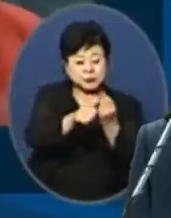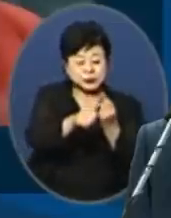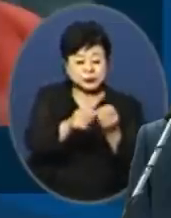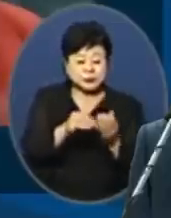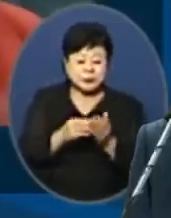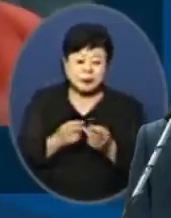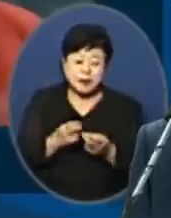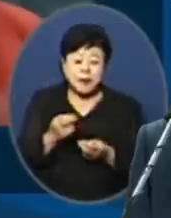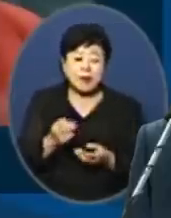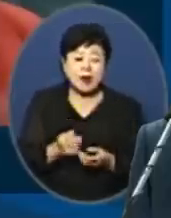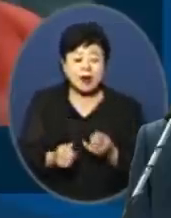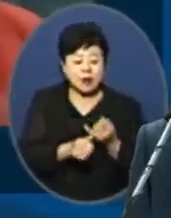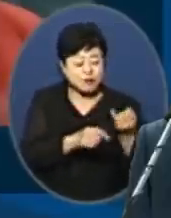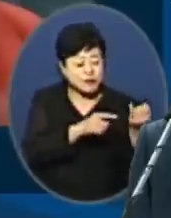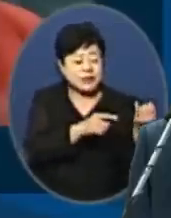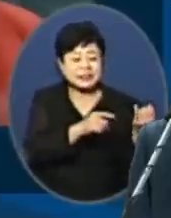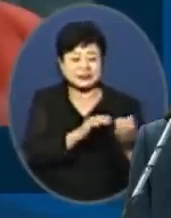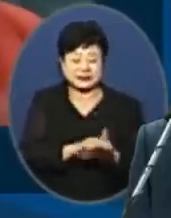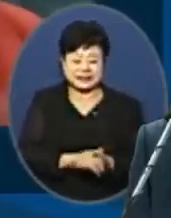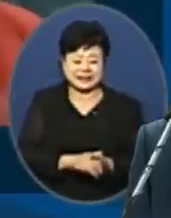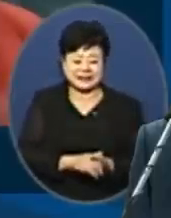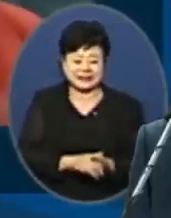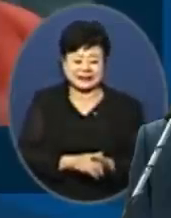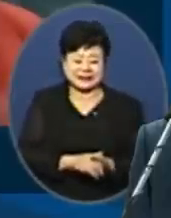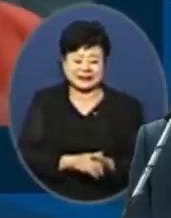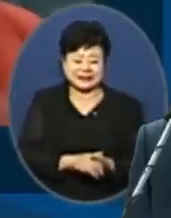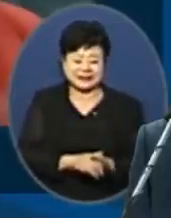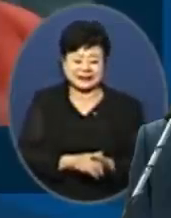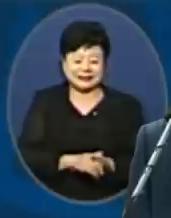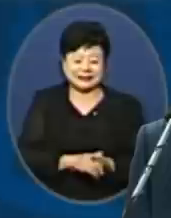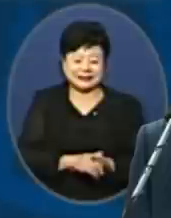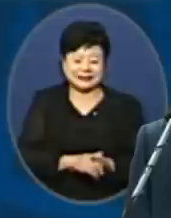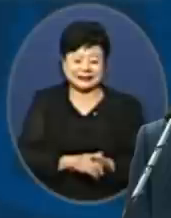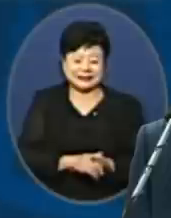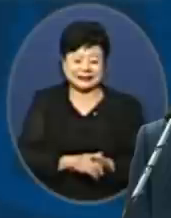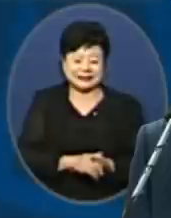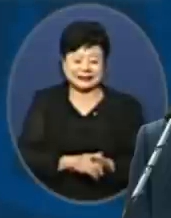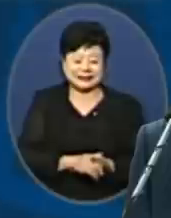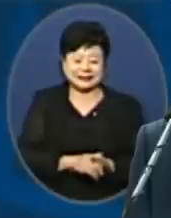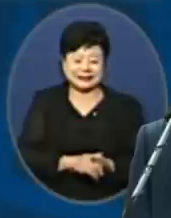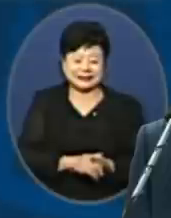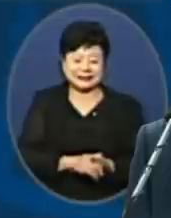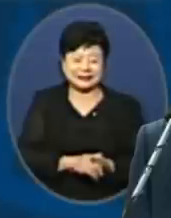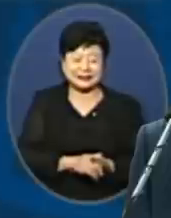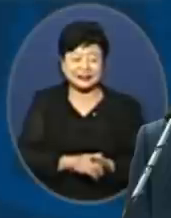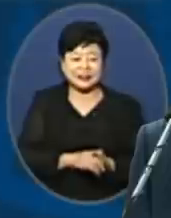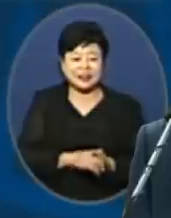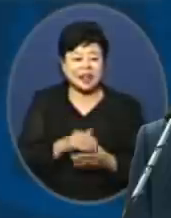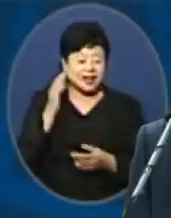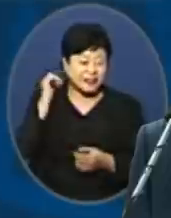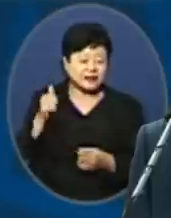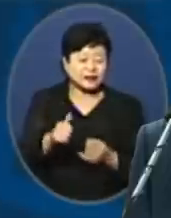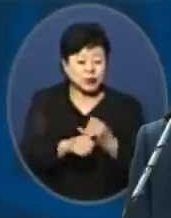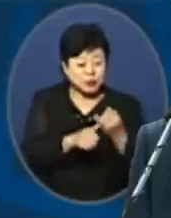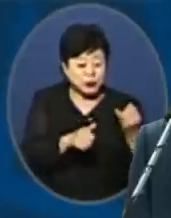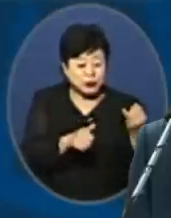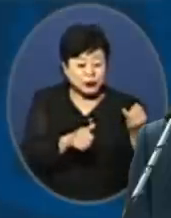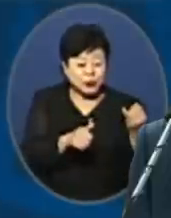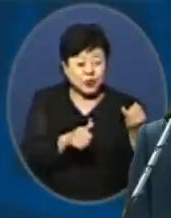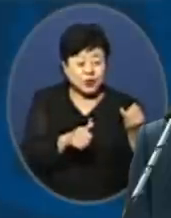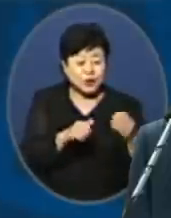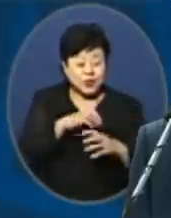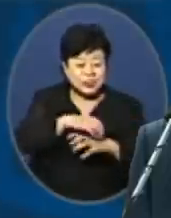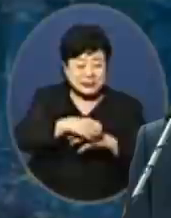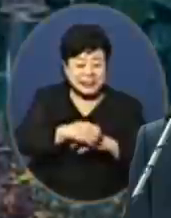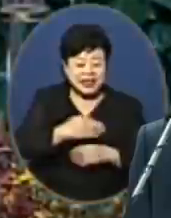아내인 로자린 여사가 이렇게 대답했습니다. 어떻게 당신은 대통령 부부로서